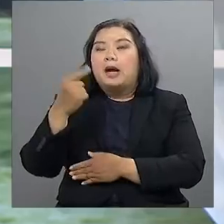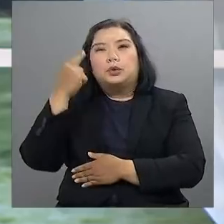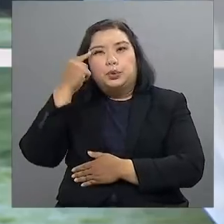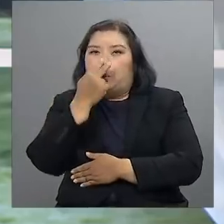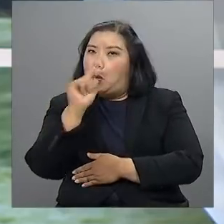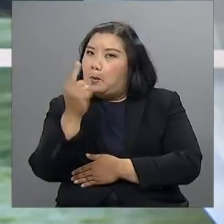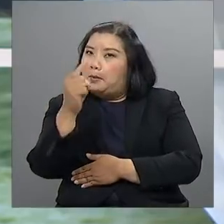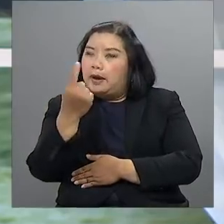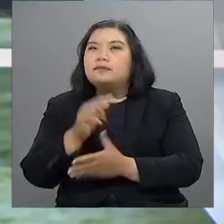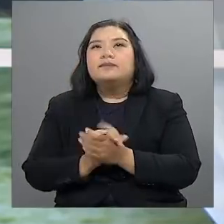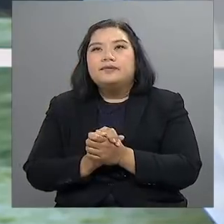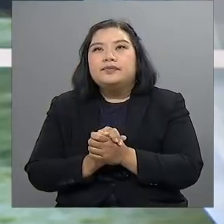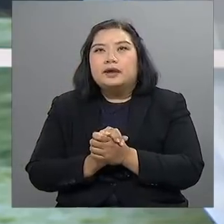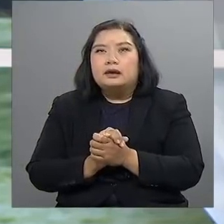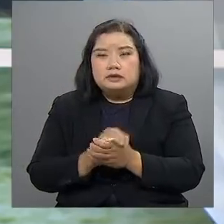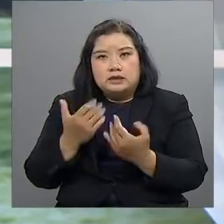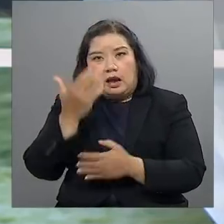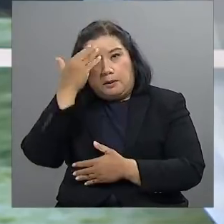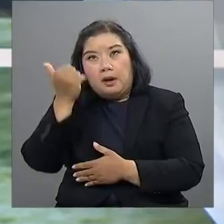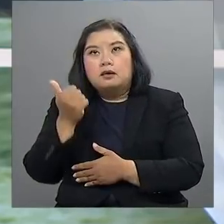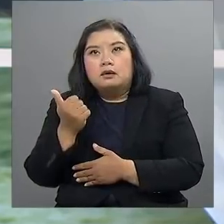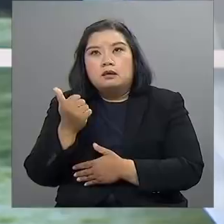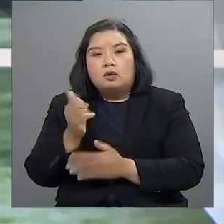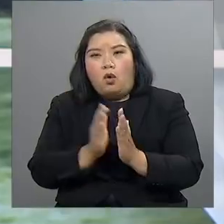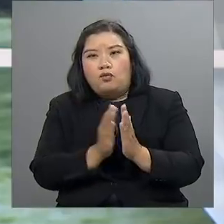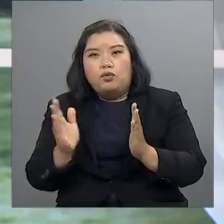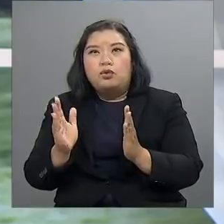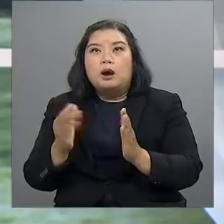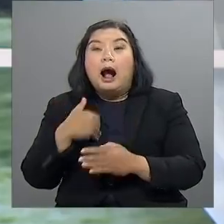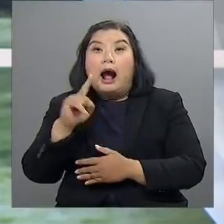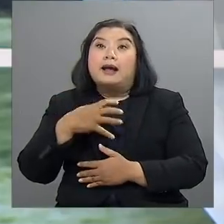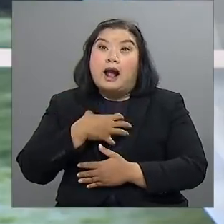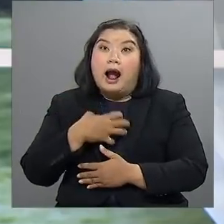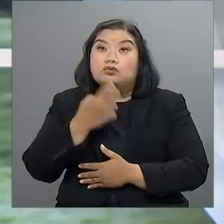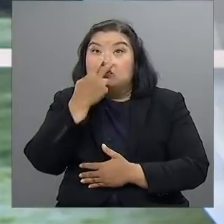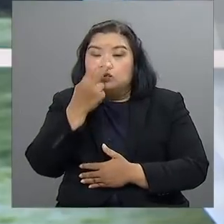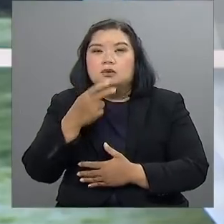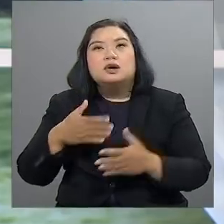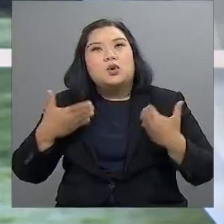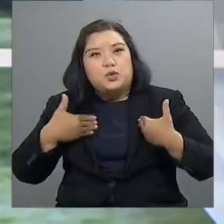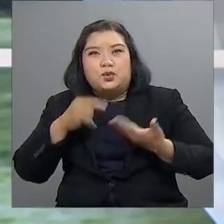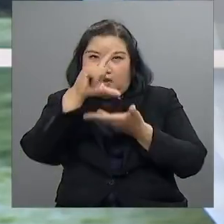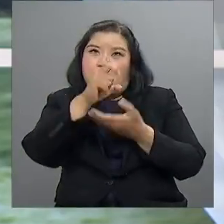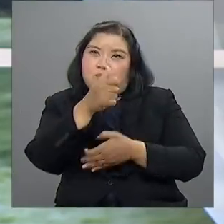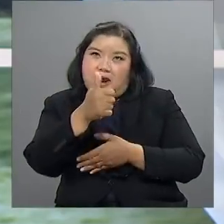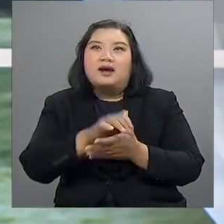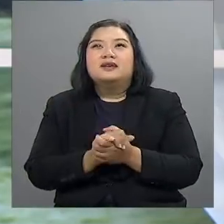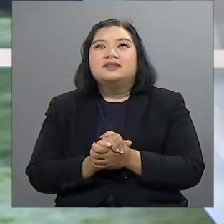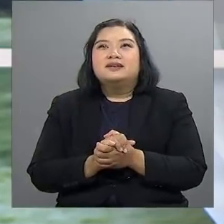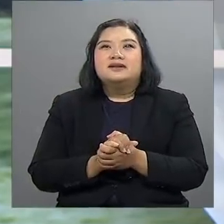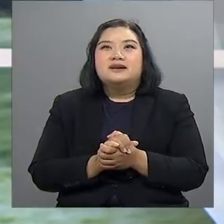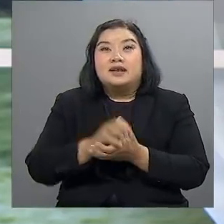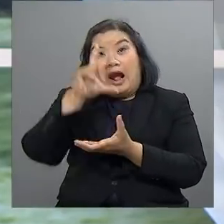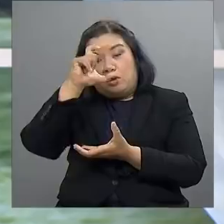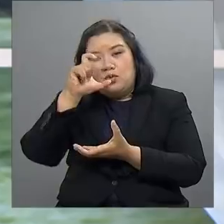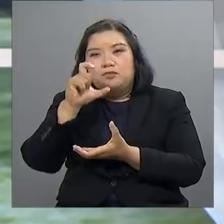ใจนะแล้วคืองานเห็นว่าจัดยาวมากจนถึงหลังสงกรานต์เลยใครไปเนี่ยได้รูปแล้ว แคมเปญลงรูปเนี่ยถ่ายรูป1วัน